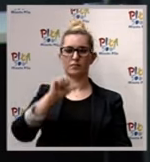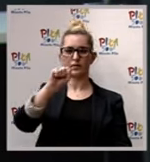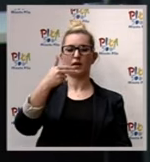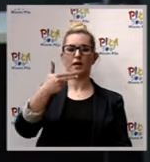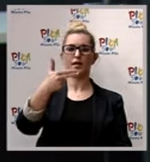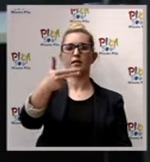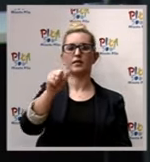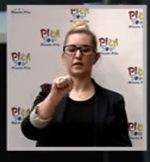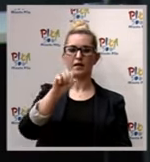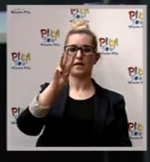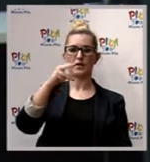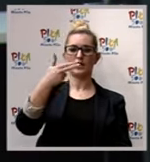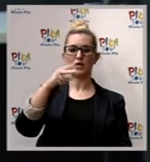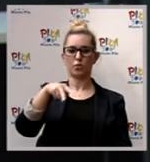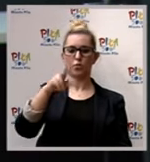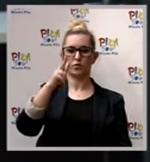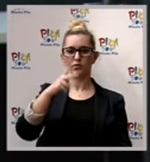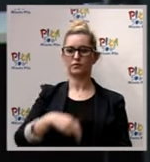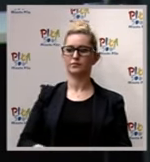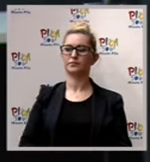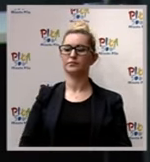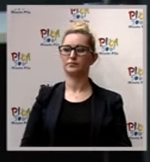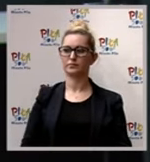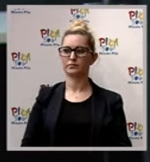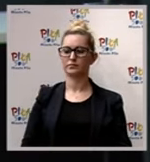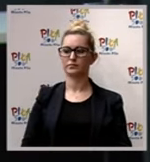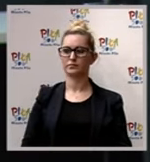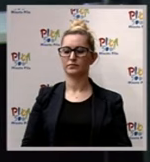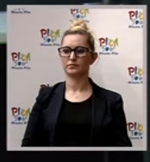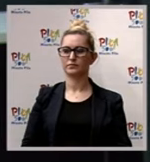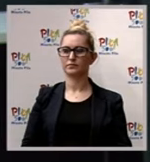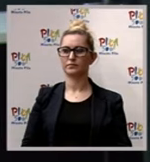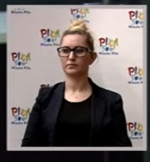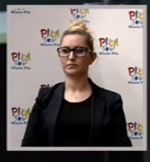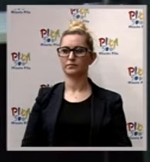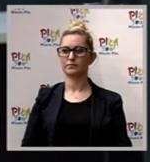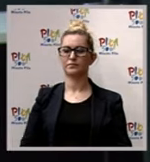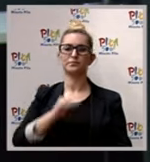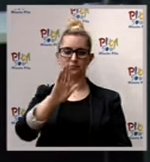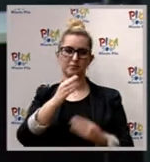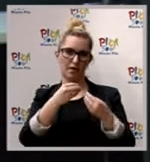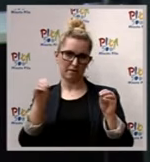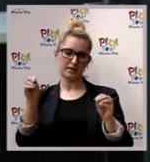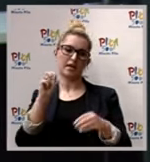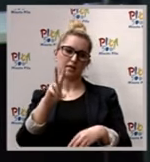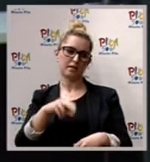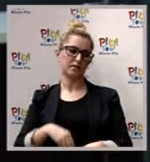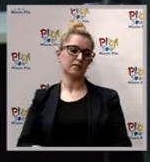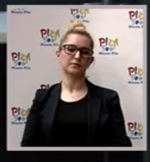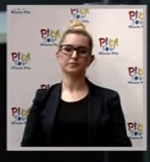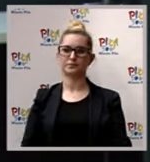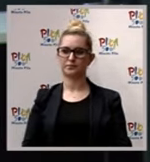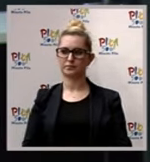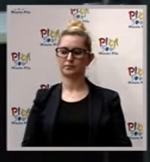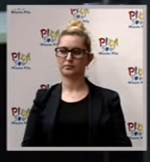Wnuk. Komisja skrutacyjna stwierdza, że kandydatka Anna Wnuk uzyskała więcej głosów za wyborem niż przeciw wyborowi